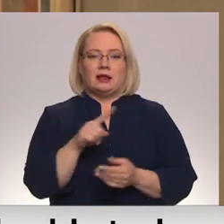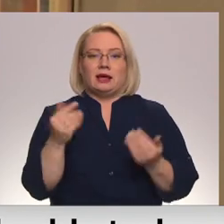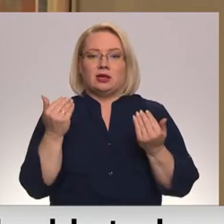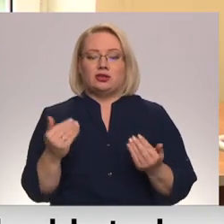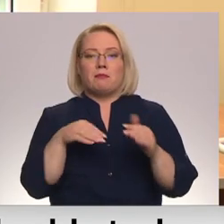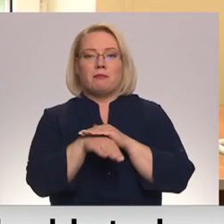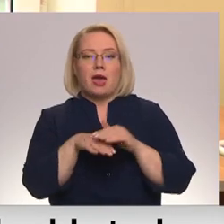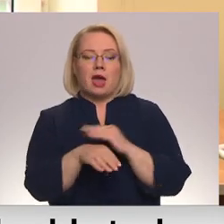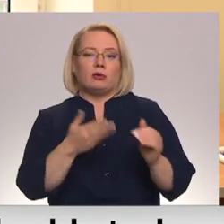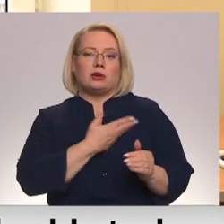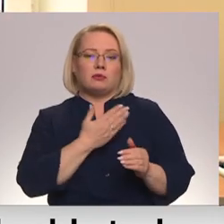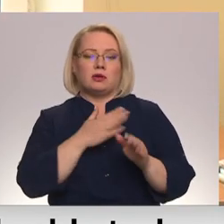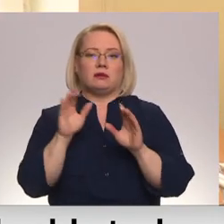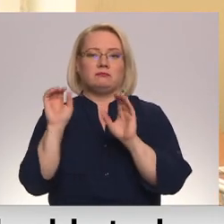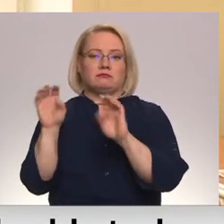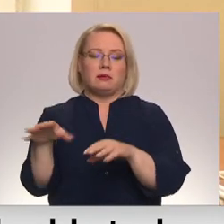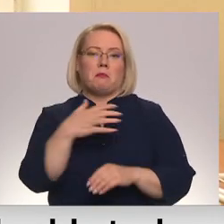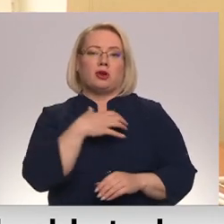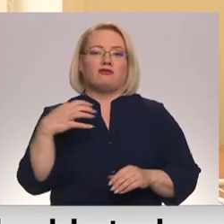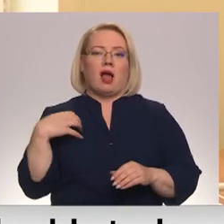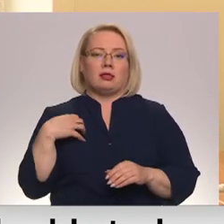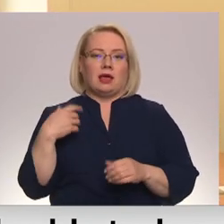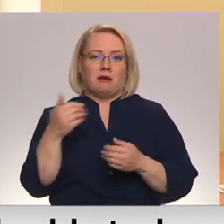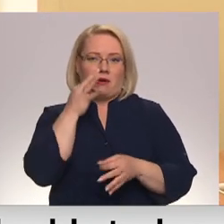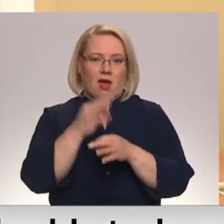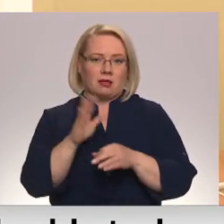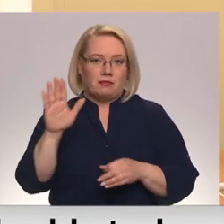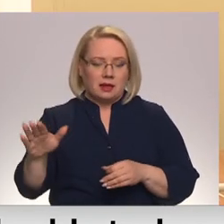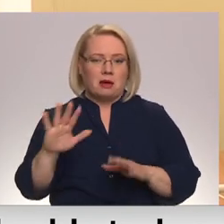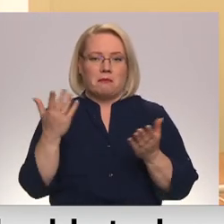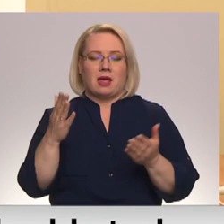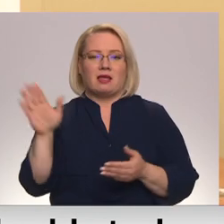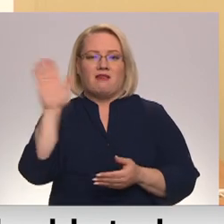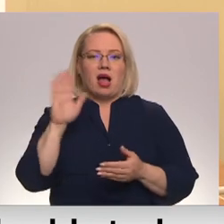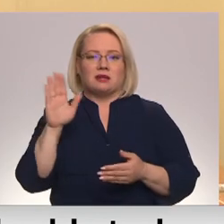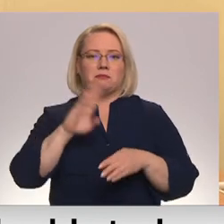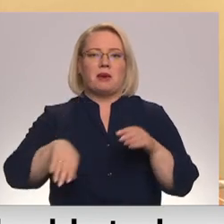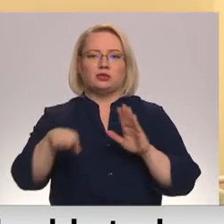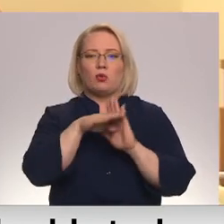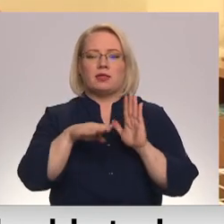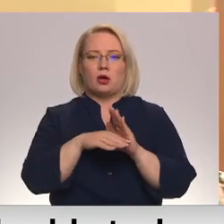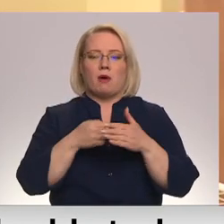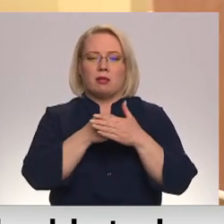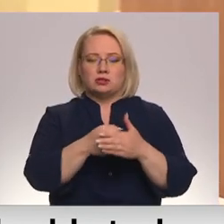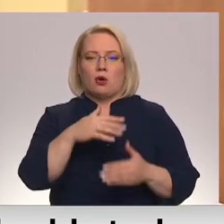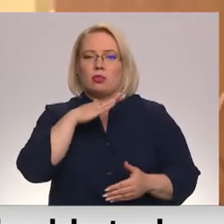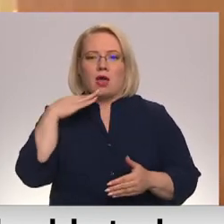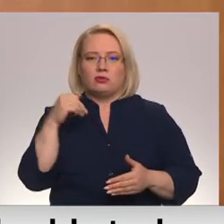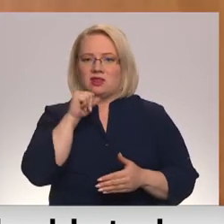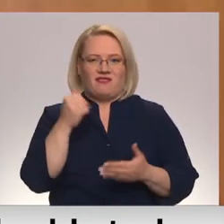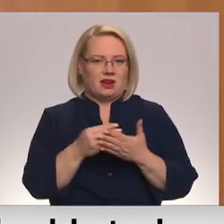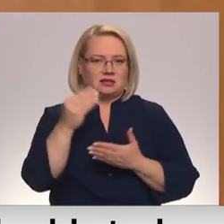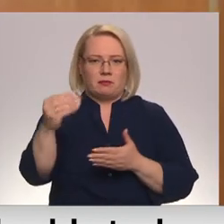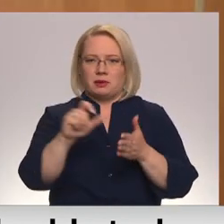bēgļu izmitināšana tika atstāta pašvaldības ziņā, bet beidzoties valsts beznosacījuma atbalstam, lielajai daļai ukraiņu nebūs iespējams norēķināties par